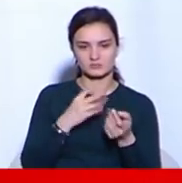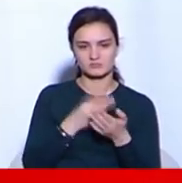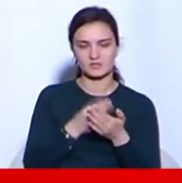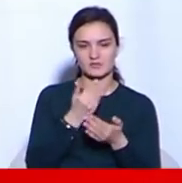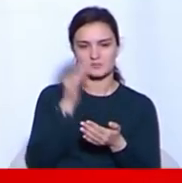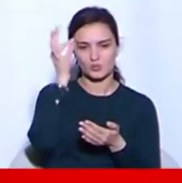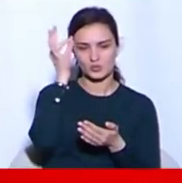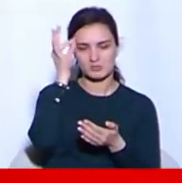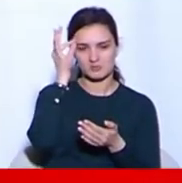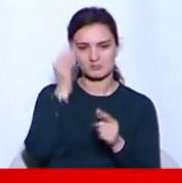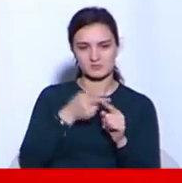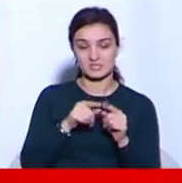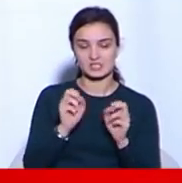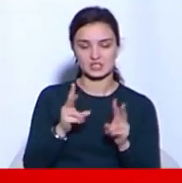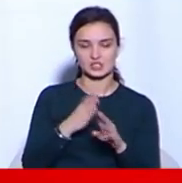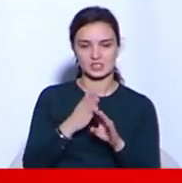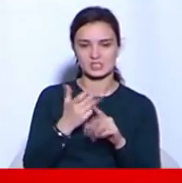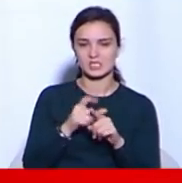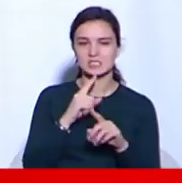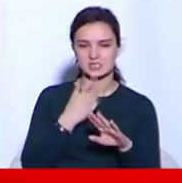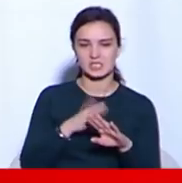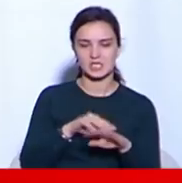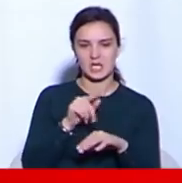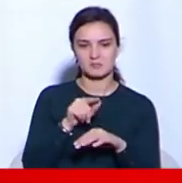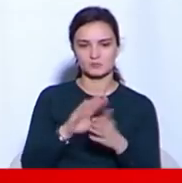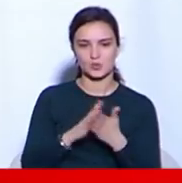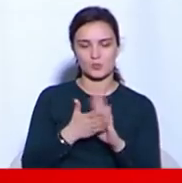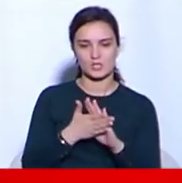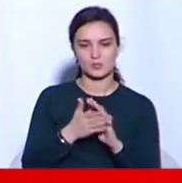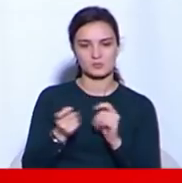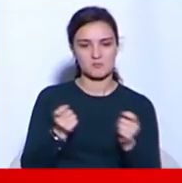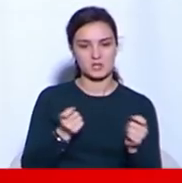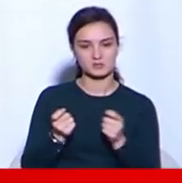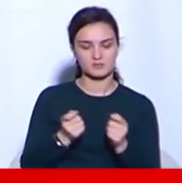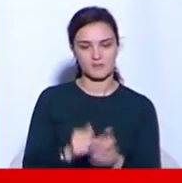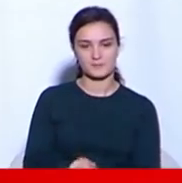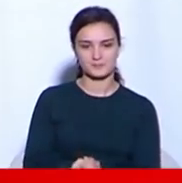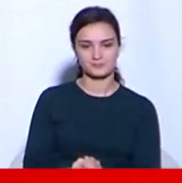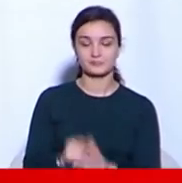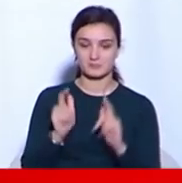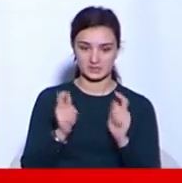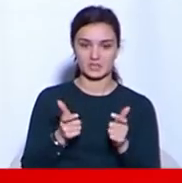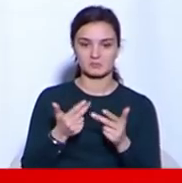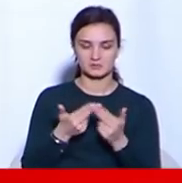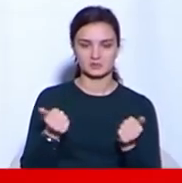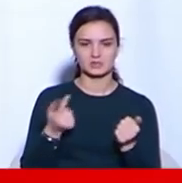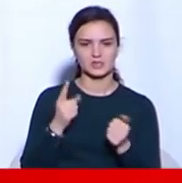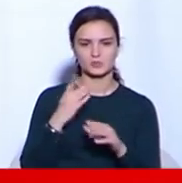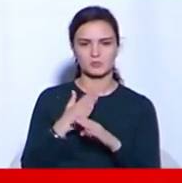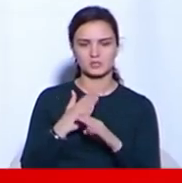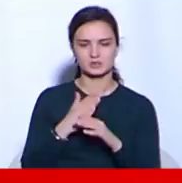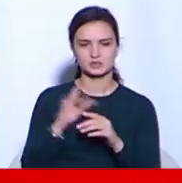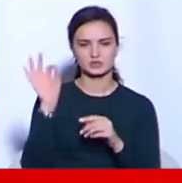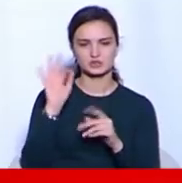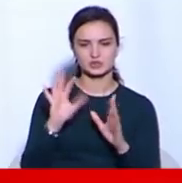სასიამოვნო მოგონებებს და ეს ძალიან საშიშია, ძალიან ძნელია ამ მდგომარეობას გაუმკლავდეთ. მეთანხმებით თამარ, რატომ არის